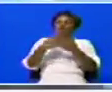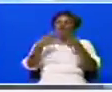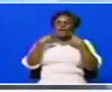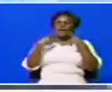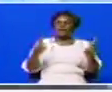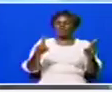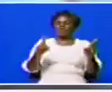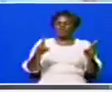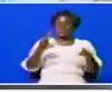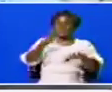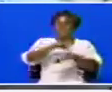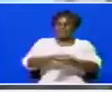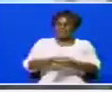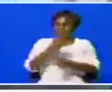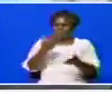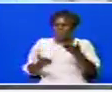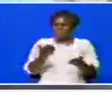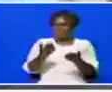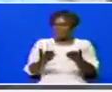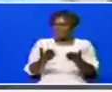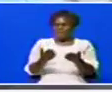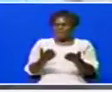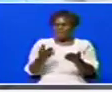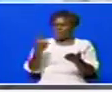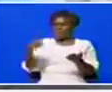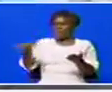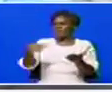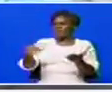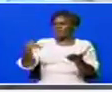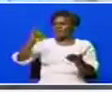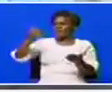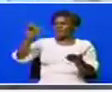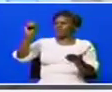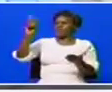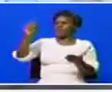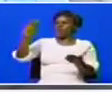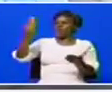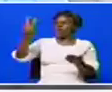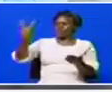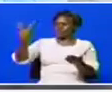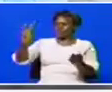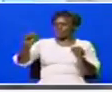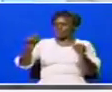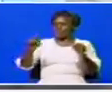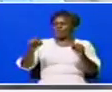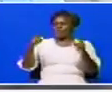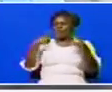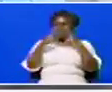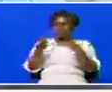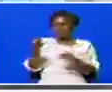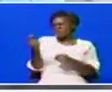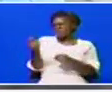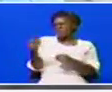yameingia. Anasema kwamba huenda ni kituo tu kimoja ama eneo bunge moja tu Jomvu ambapo huenda matokeo rasmi yakatangazwa, maanake ni kituo